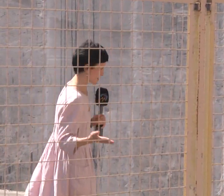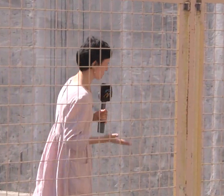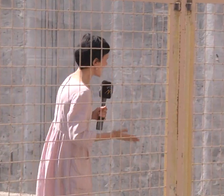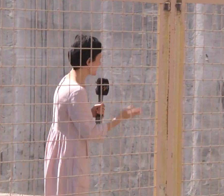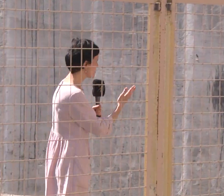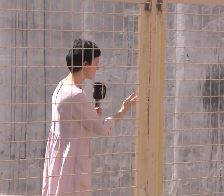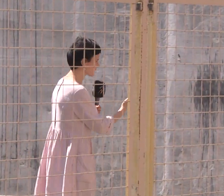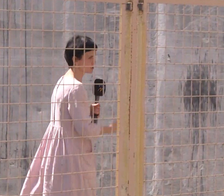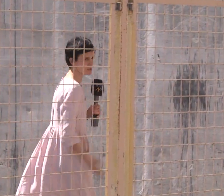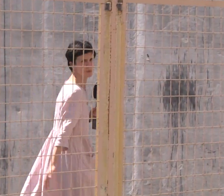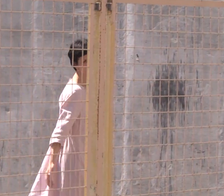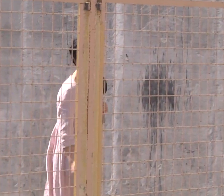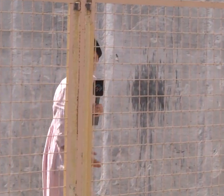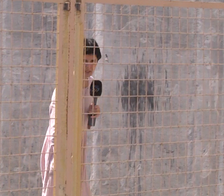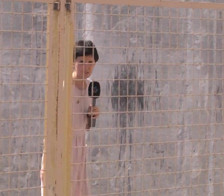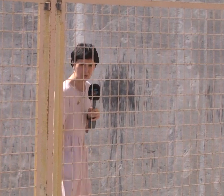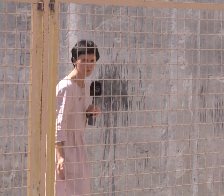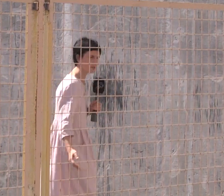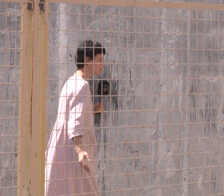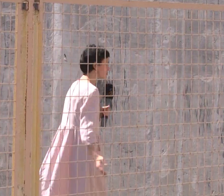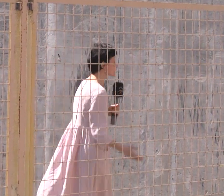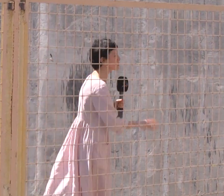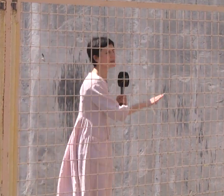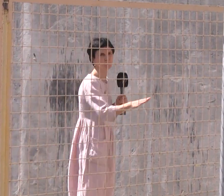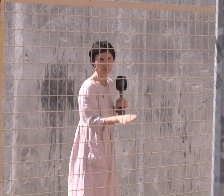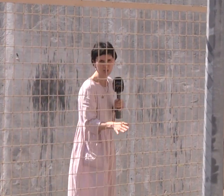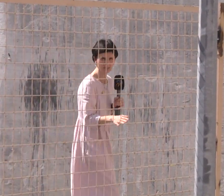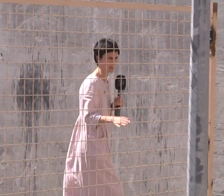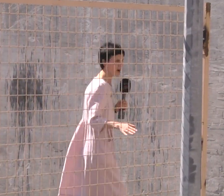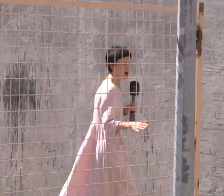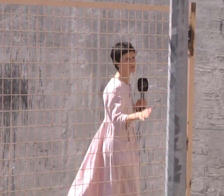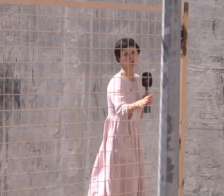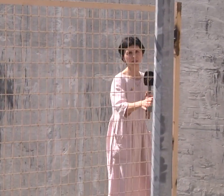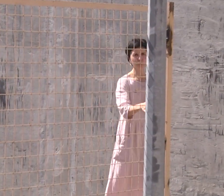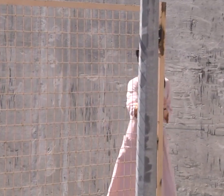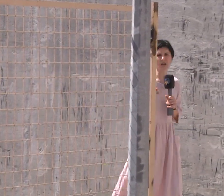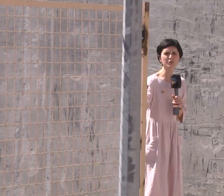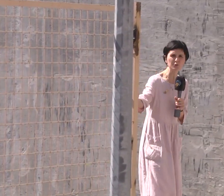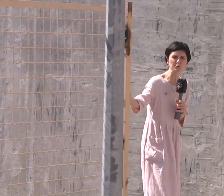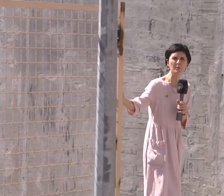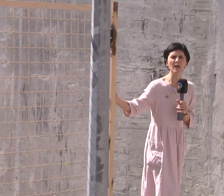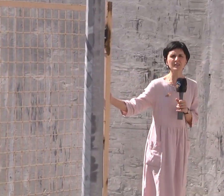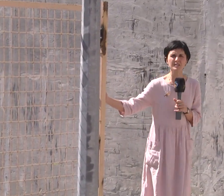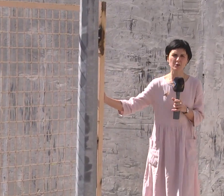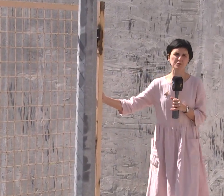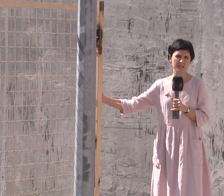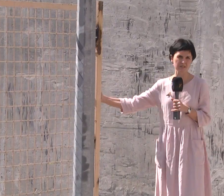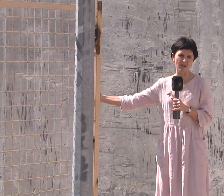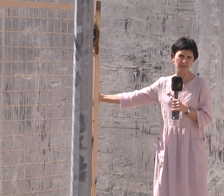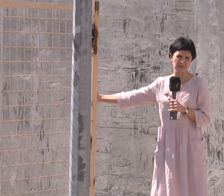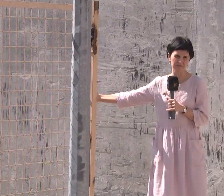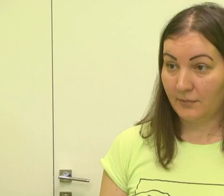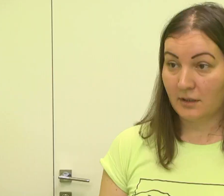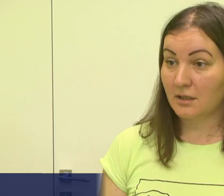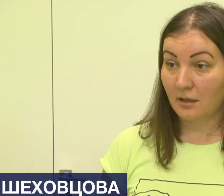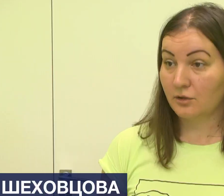опасности. Элемент, который причинил вред здоровью девочки, уже убрали с площадки. А всю оставшуюся конструкцию дополнительно усилили